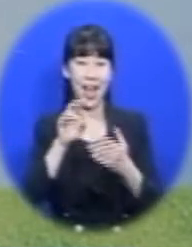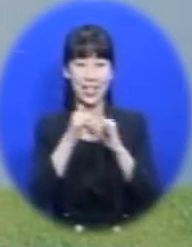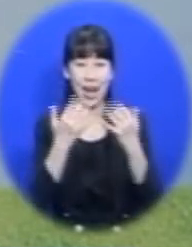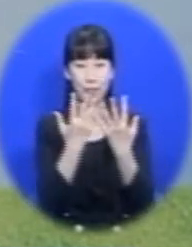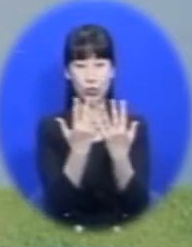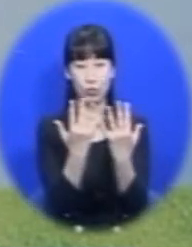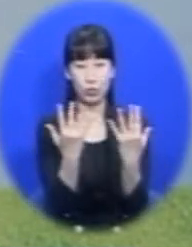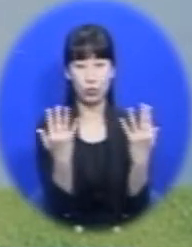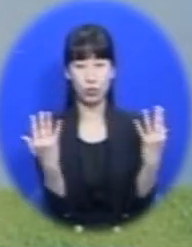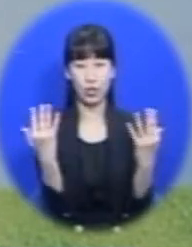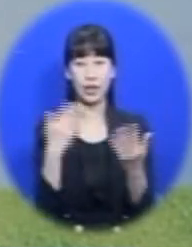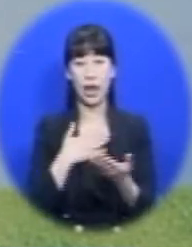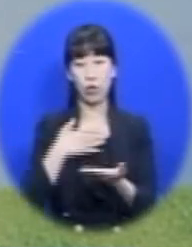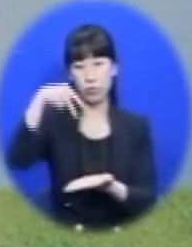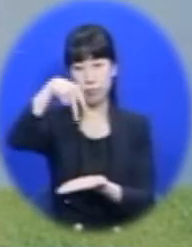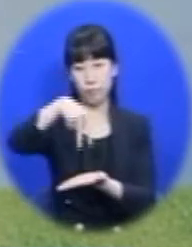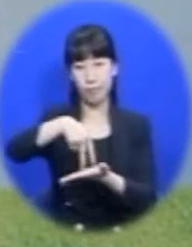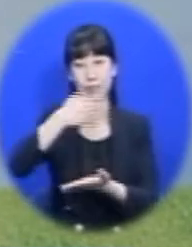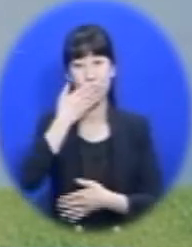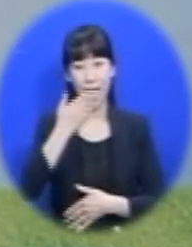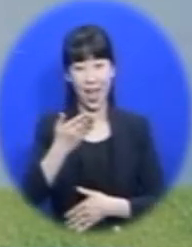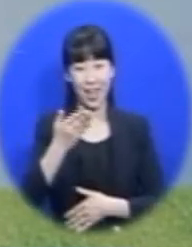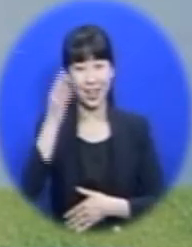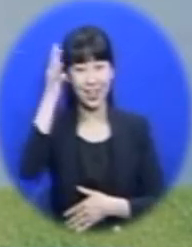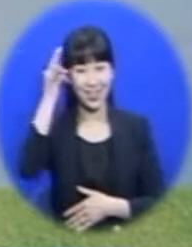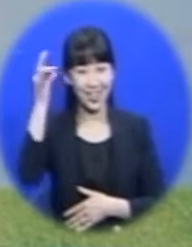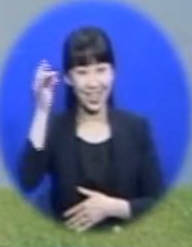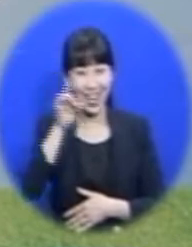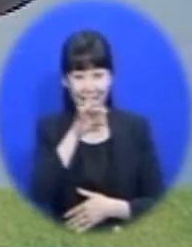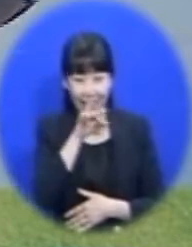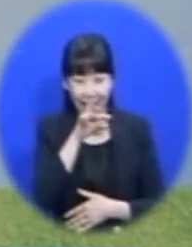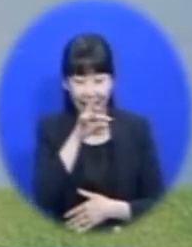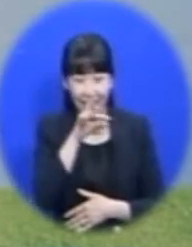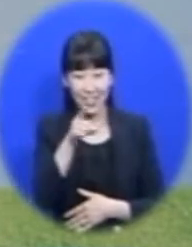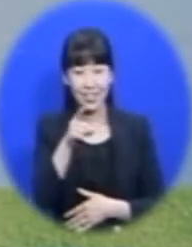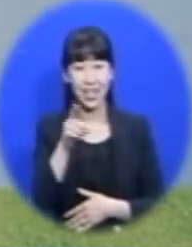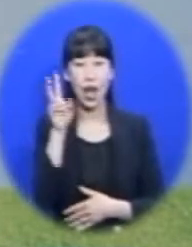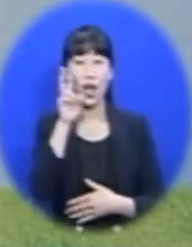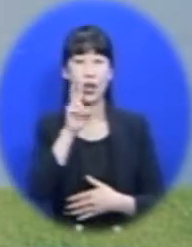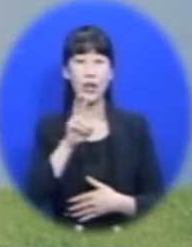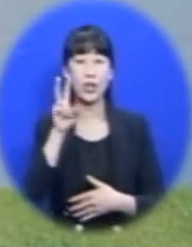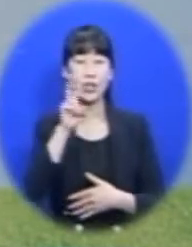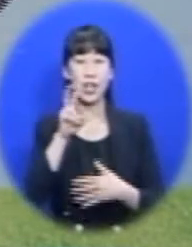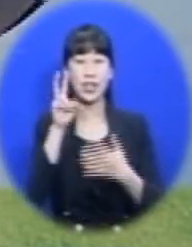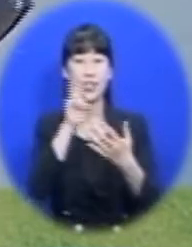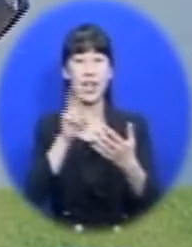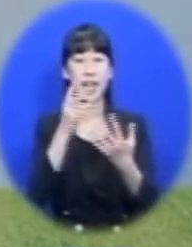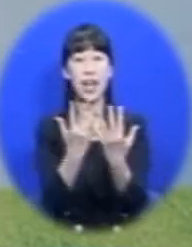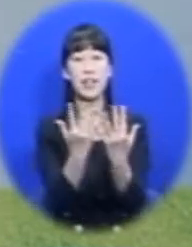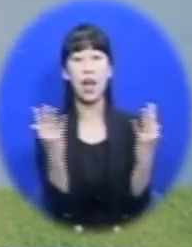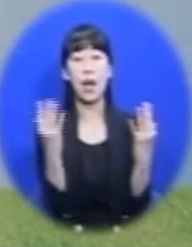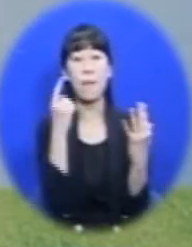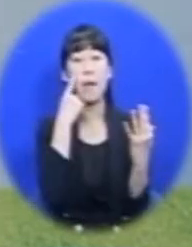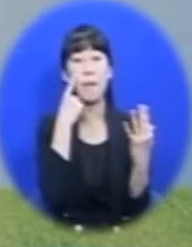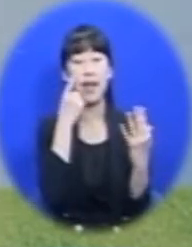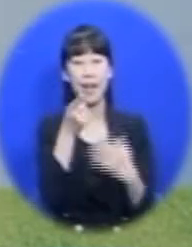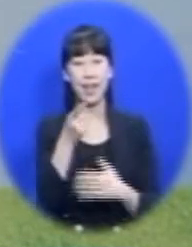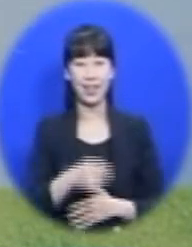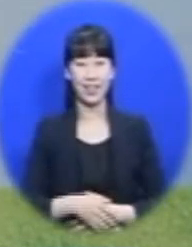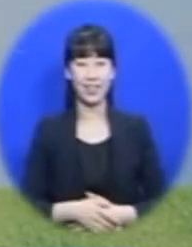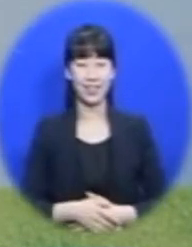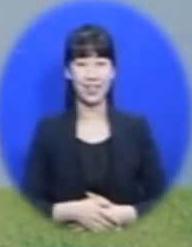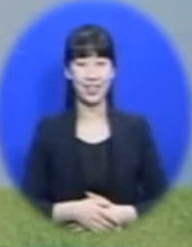있게 됩니다. 상상이 잘 안 되십니까? 성가대회를 보십시오. 네. 저렇게 서 있을 거예요.